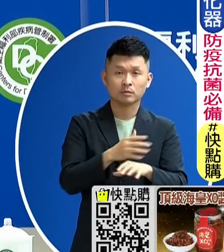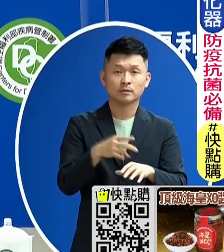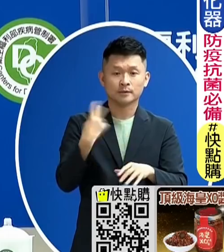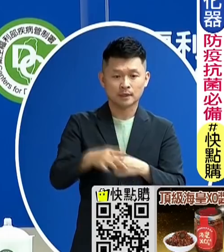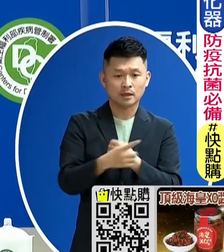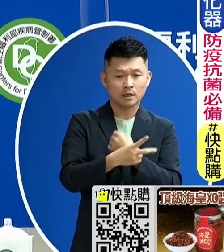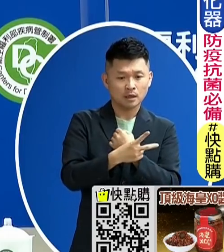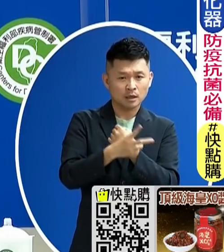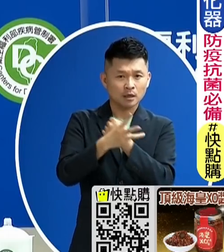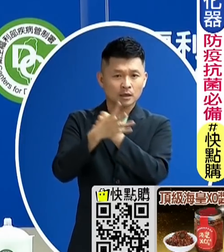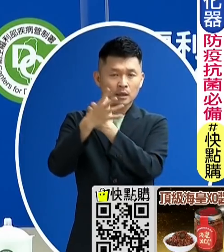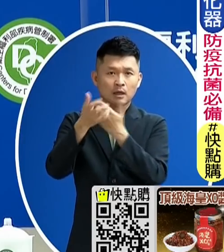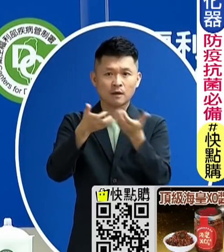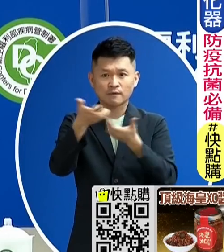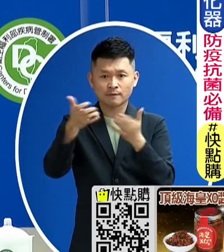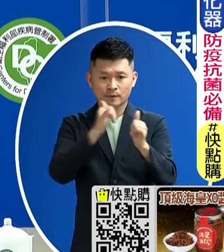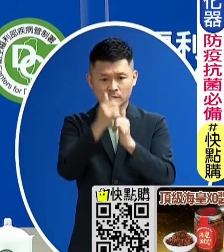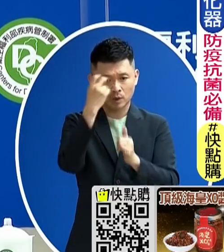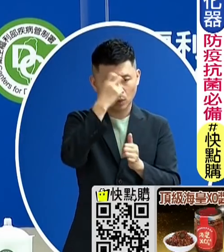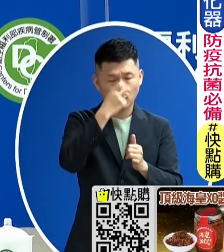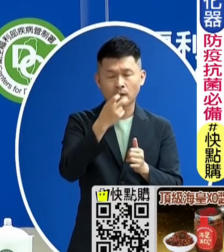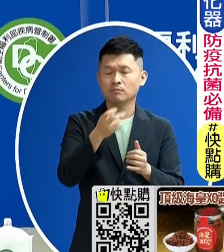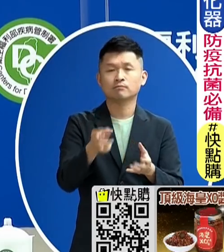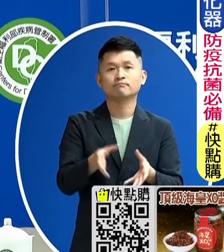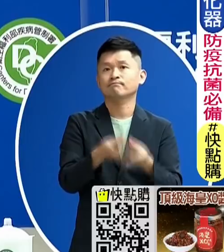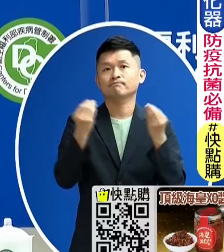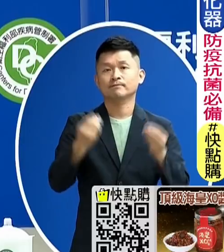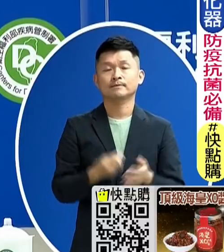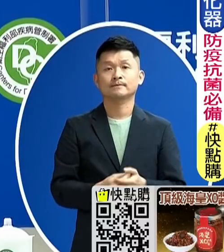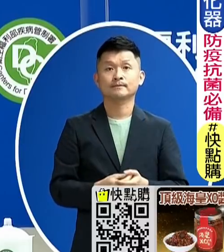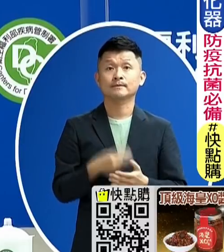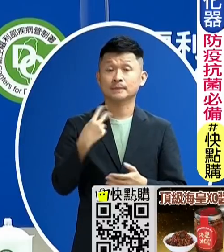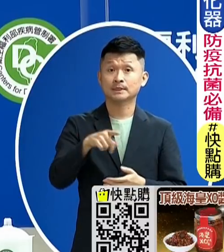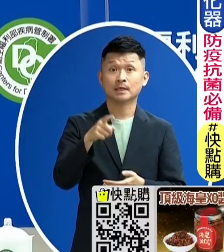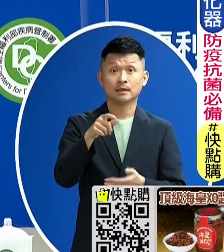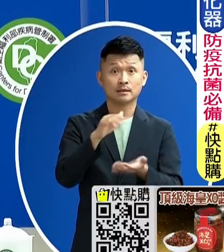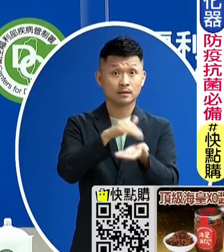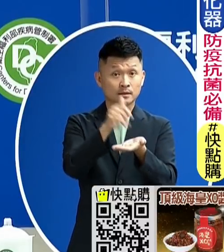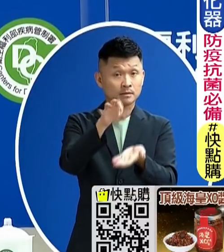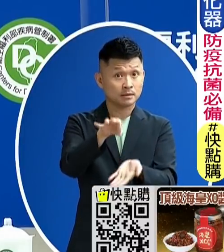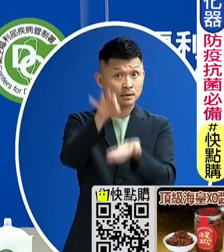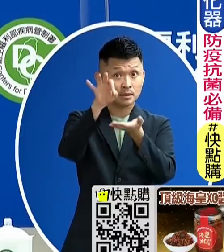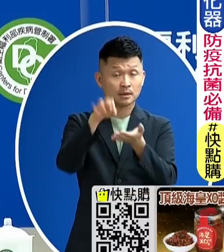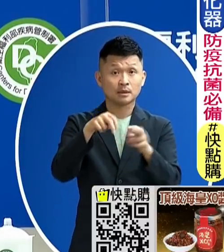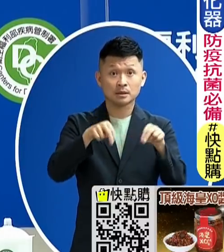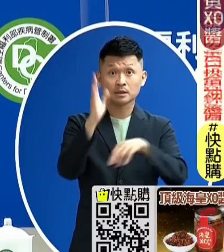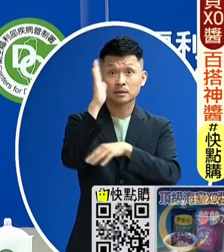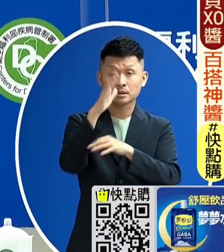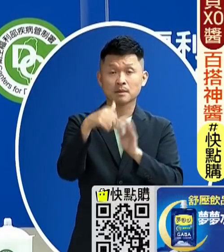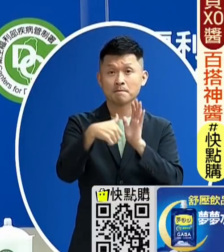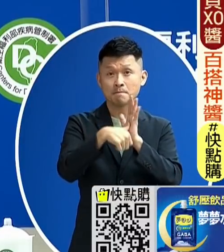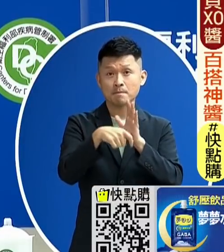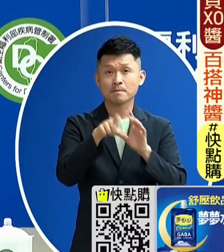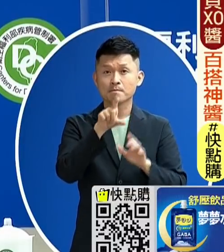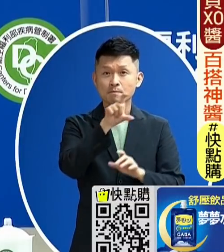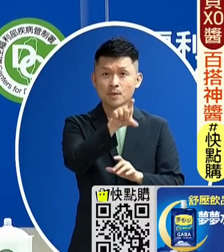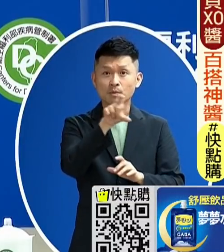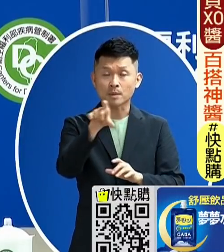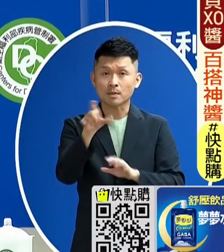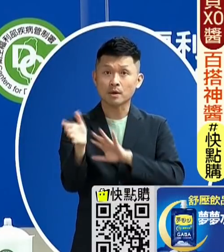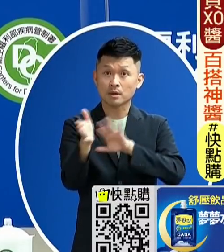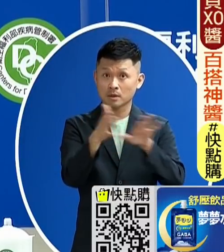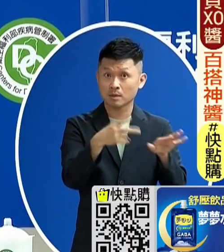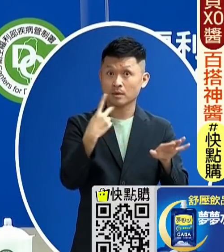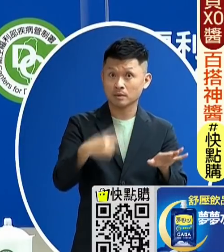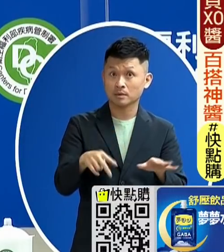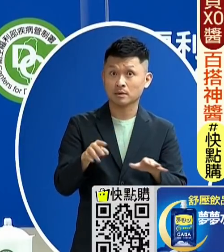样分级来做社会的管制。那第二个这个建议，当然除了这行政上的用语以外，就是说是不是